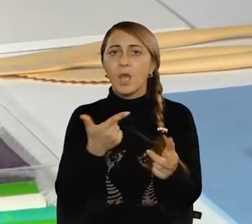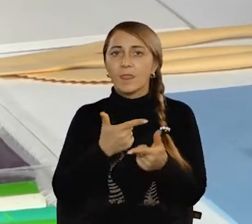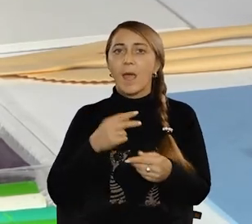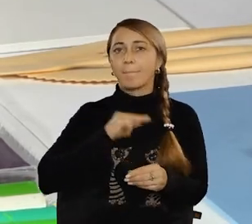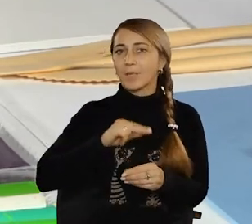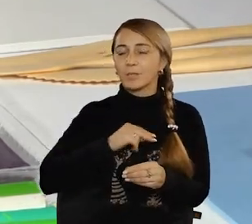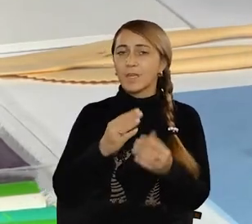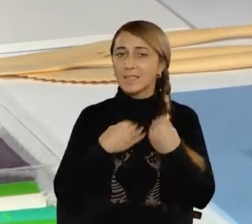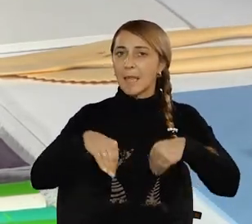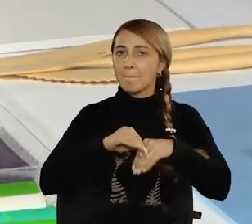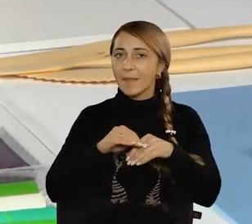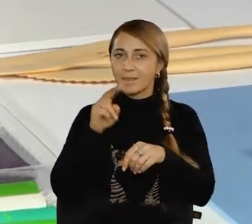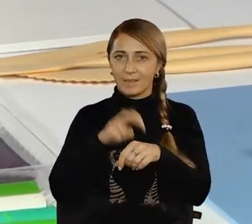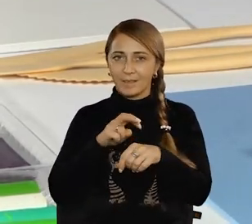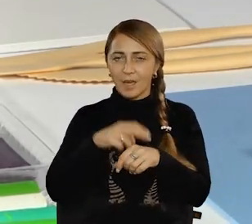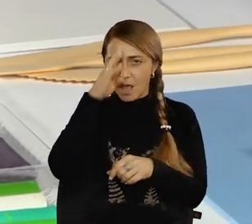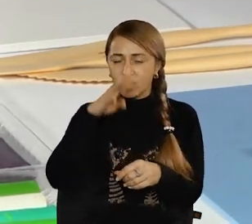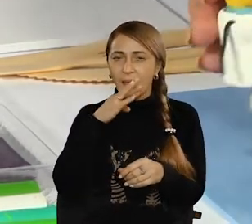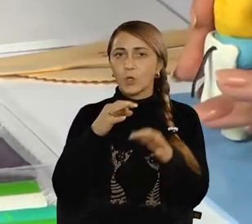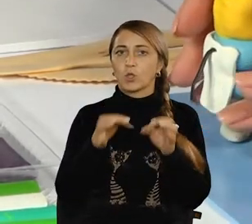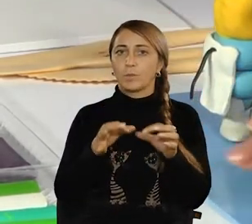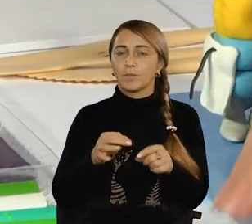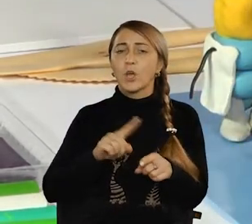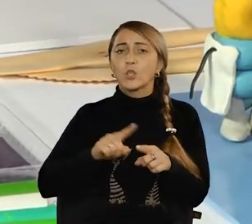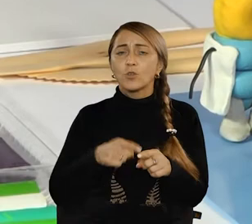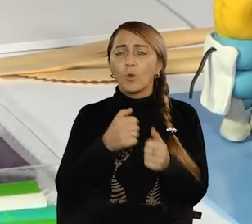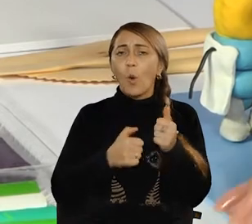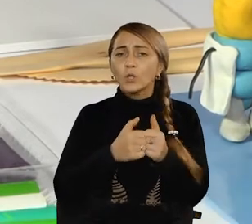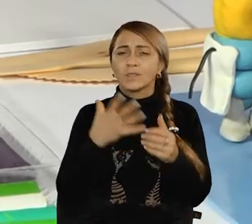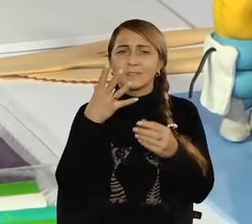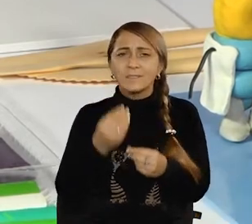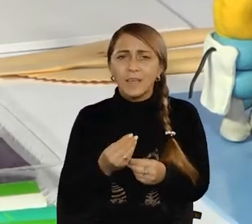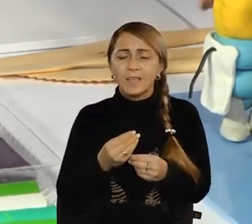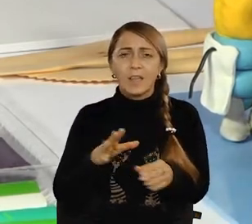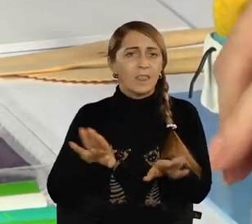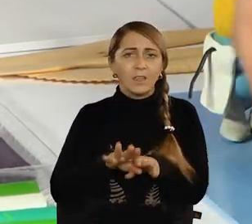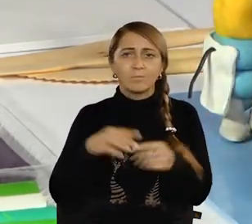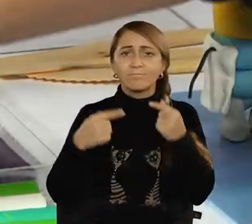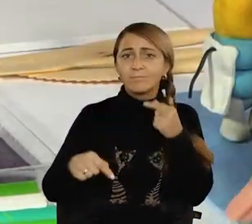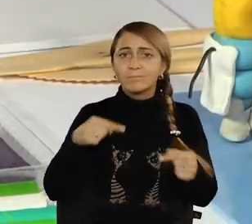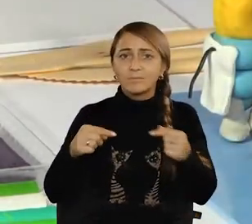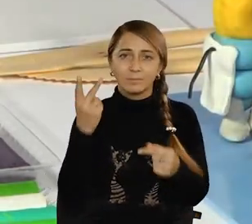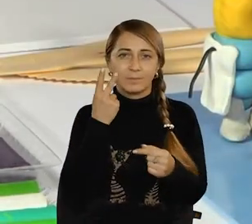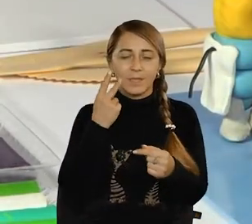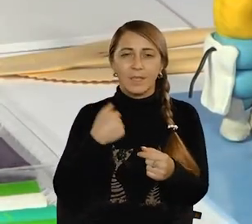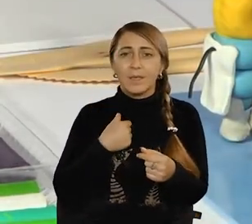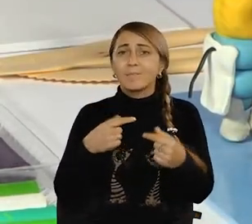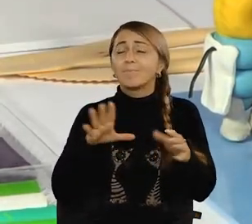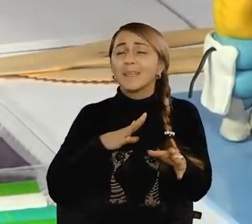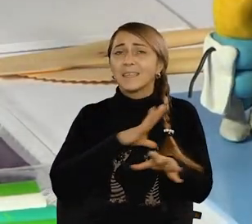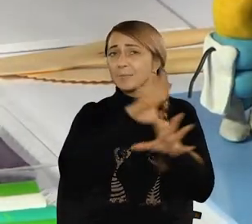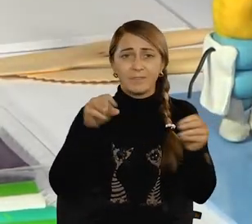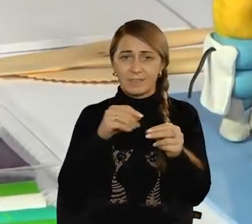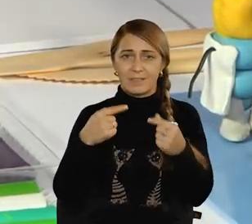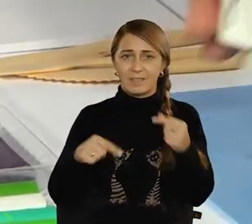працював сімейним лікарем. Тато розповідав, що кожен його день не був схожим на попередній, адже ми всі такі різні